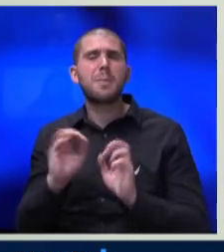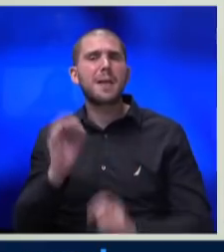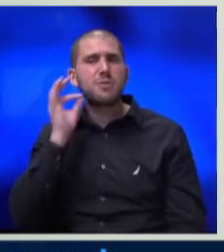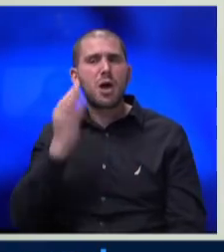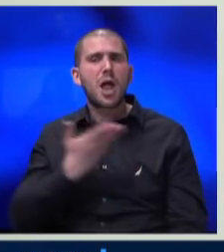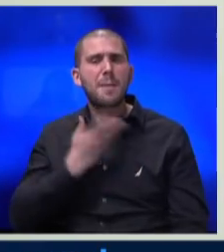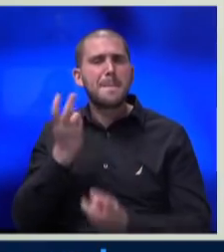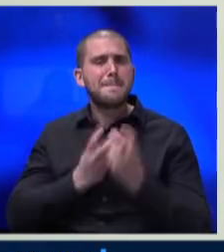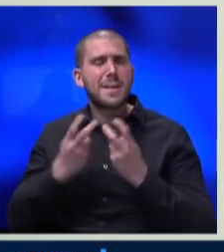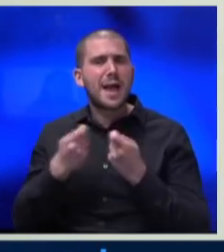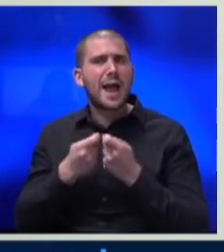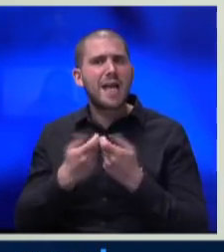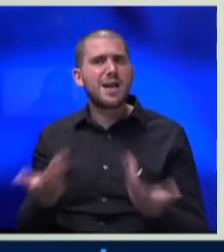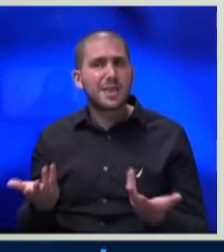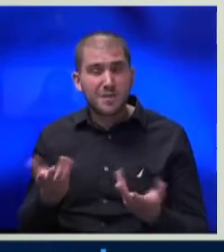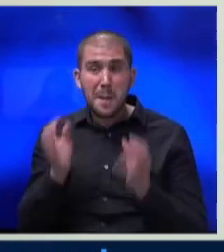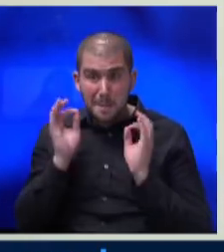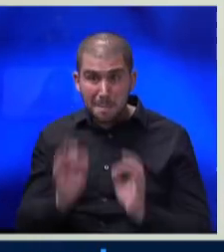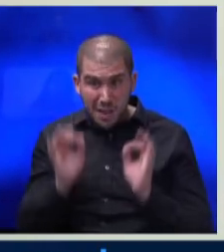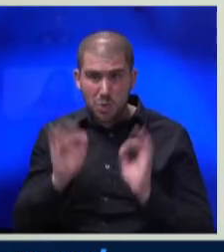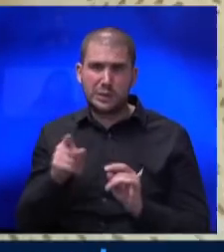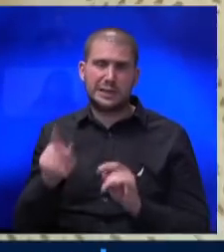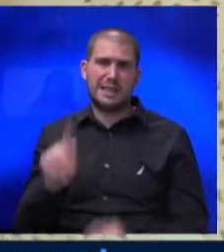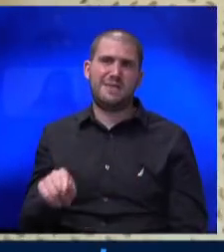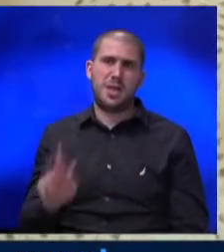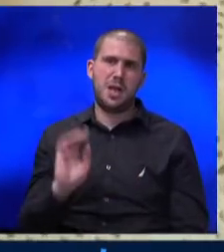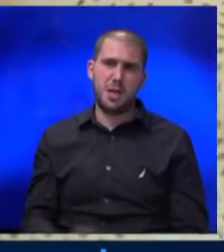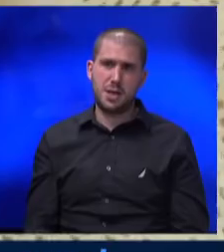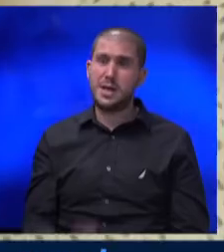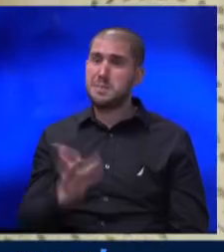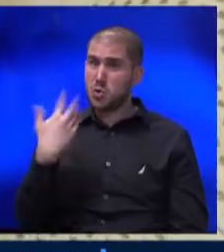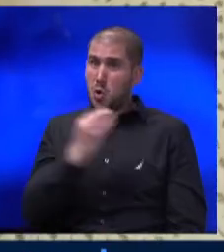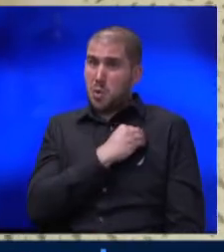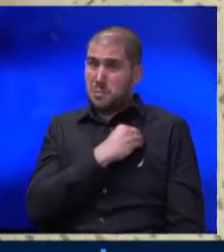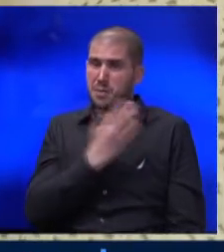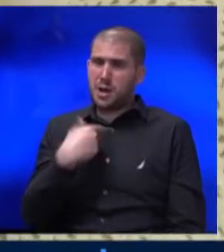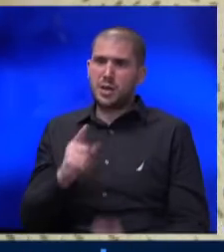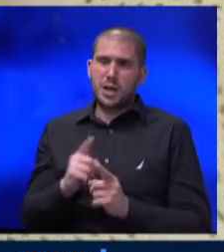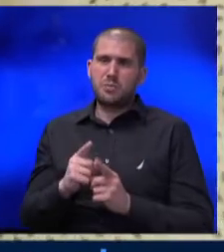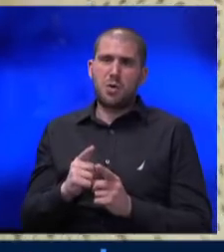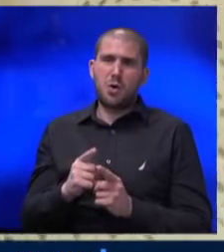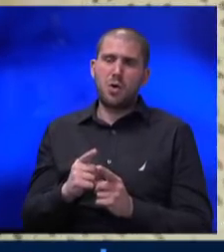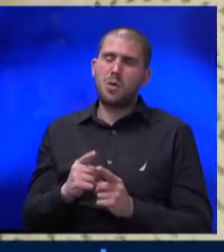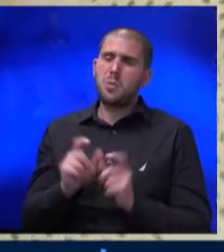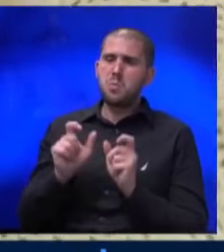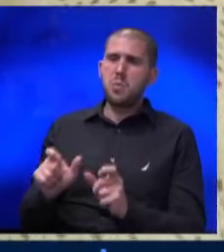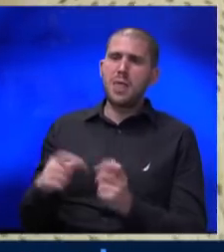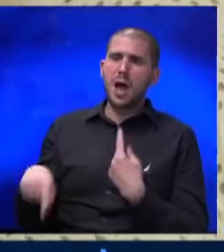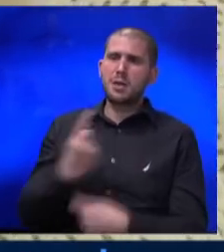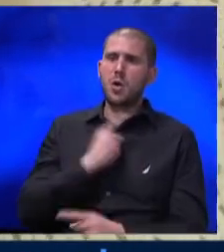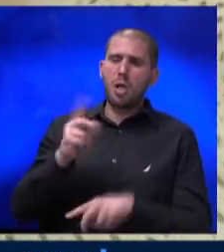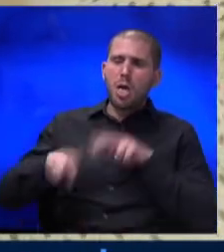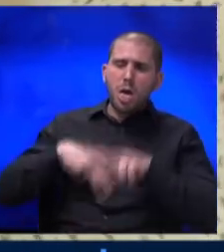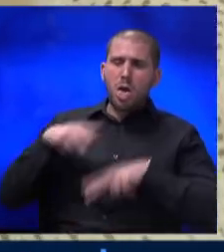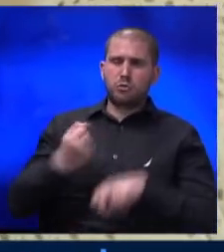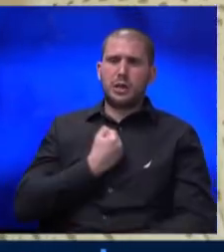את המידע שרלוונטי לגביה, ובדיוק, בדיוק על זה התביעה שלנו. אם היו אומרים לי, הייתי חוסכת לעצמי את כל הטיפולים